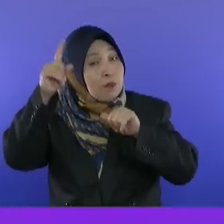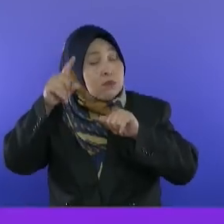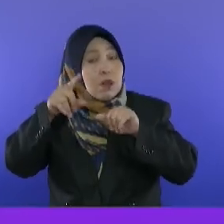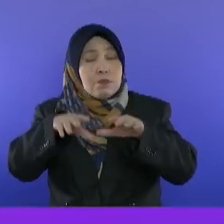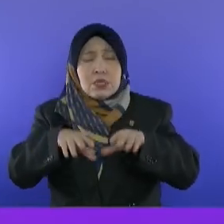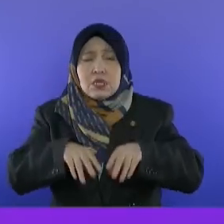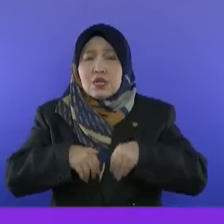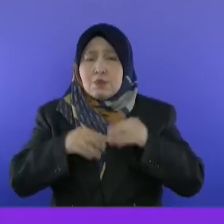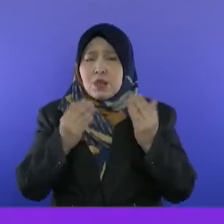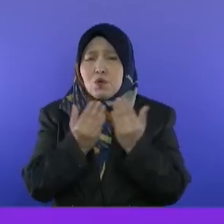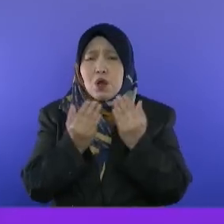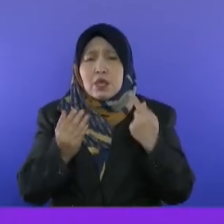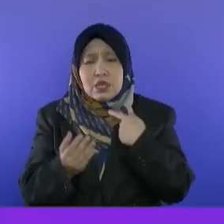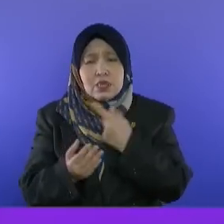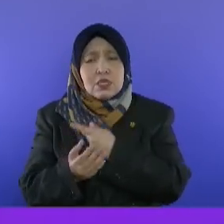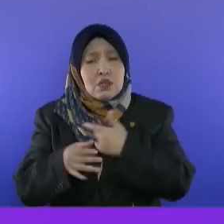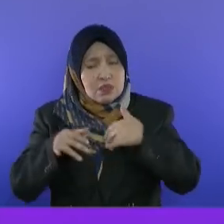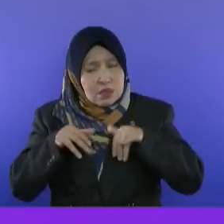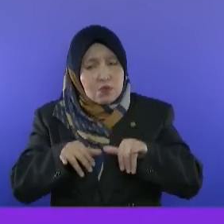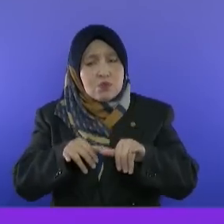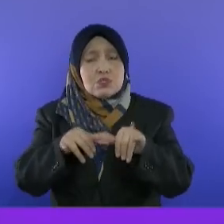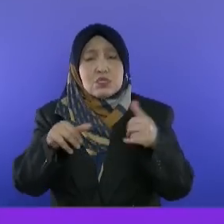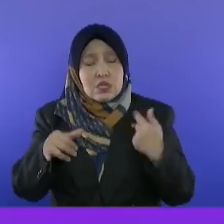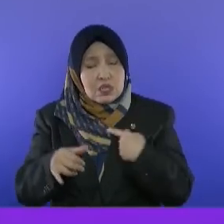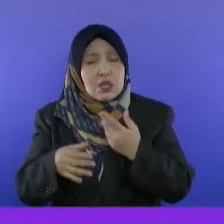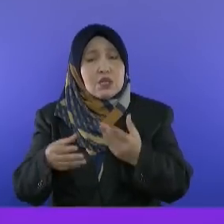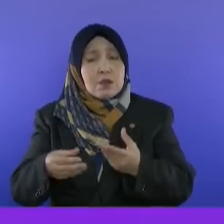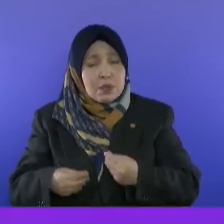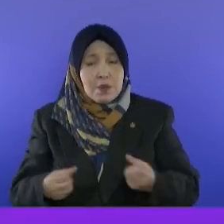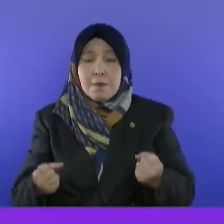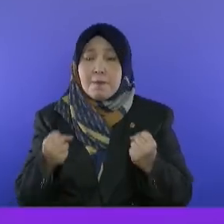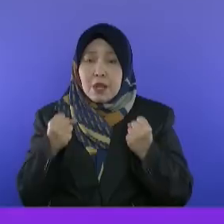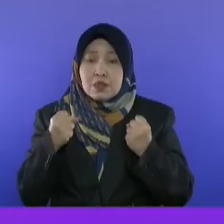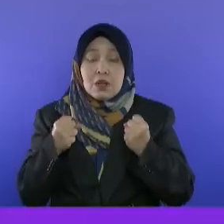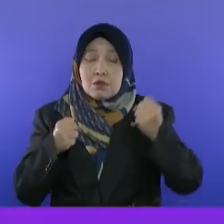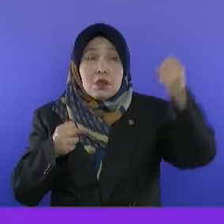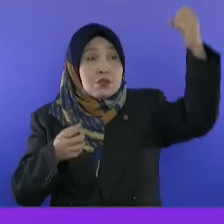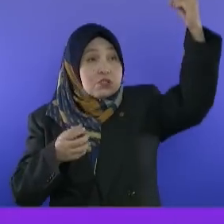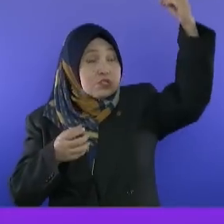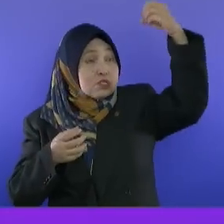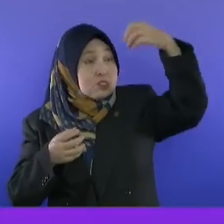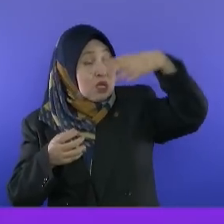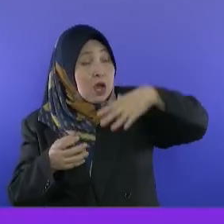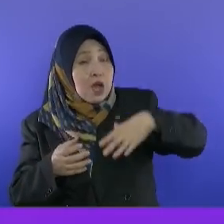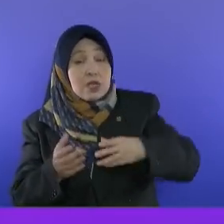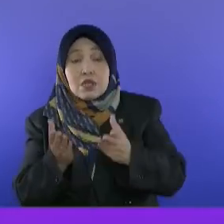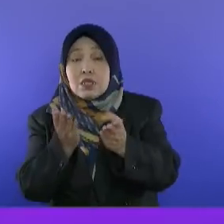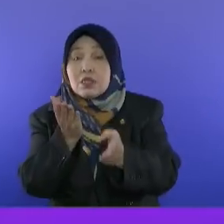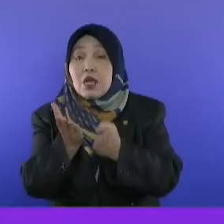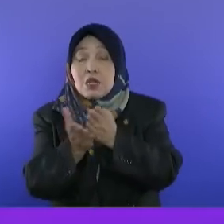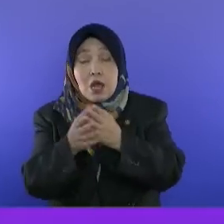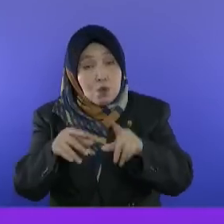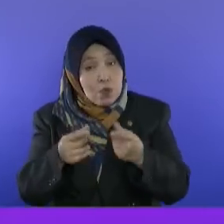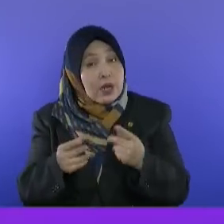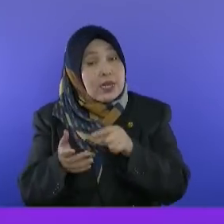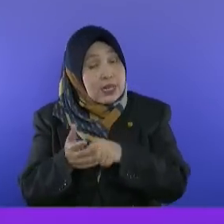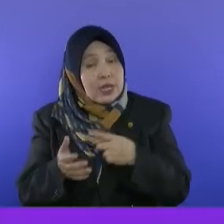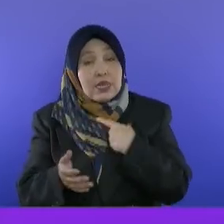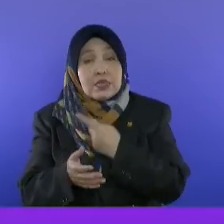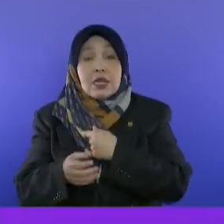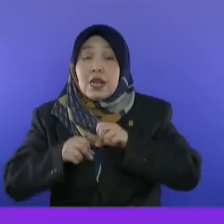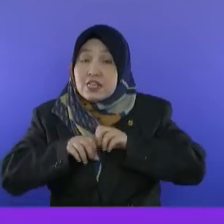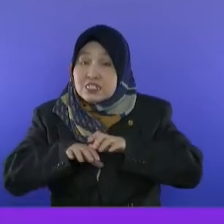pada hari ini terus kita diberi dipancarkan cahaya Hidayah daripada Alquran inilah yang kita ingin